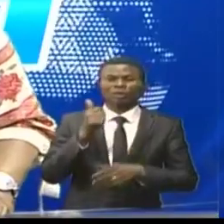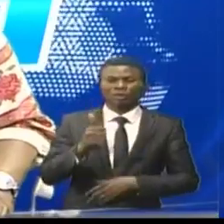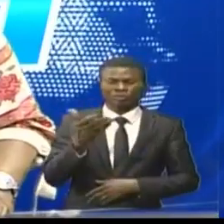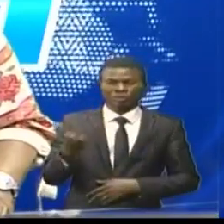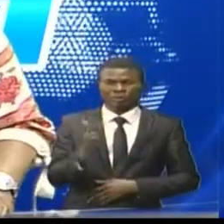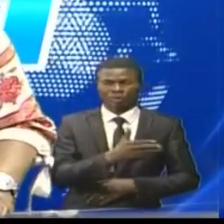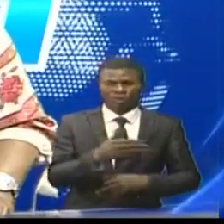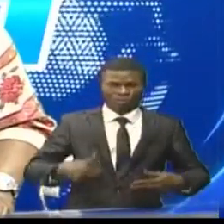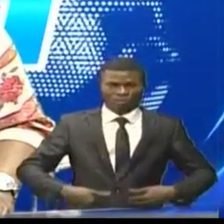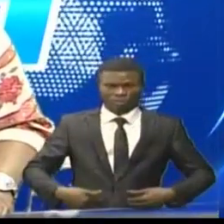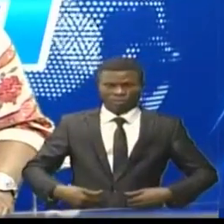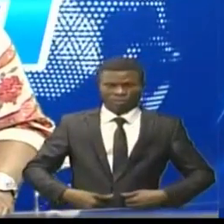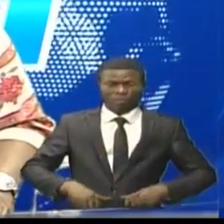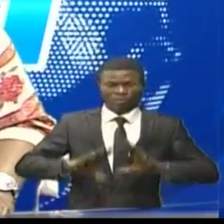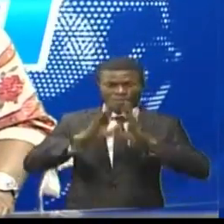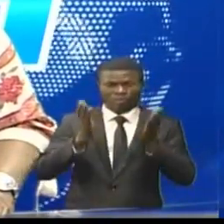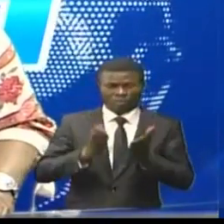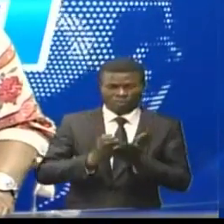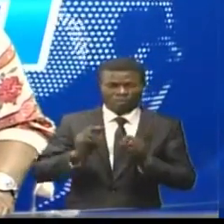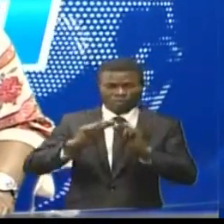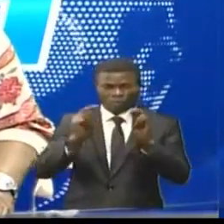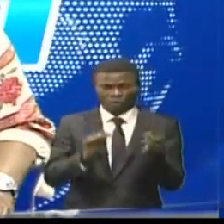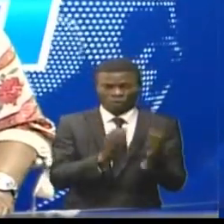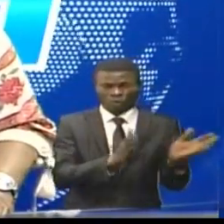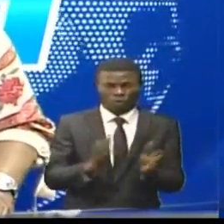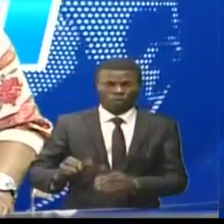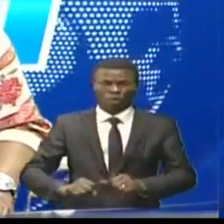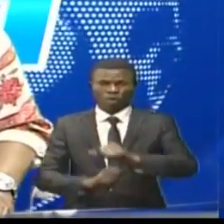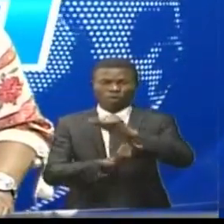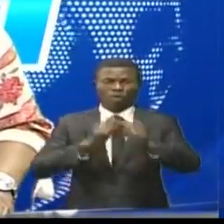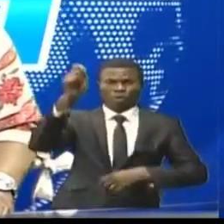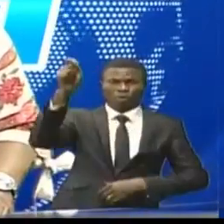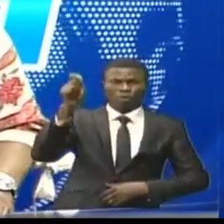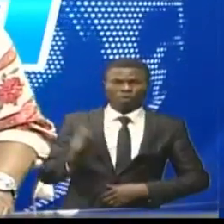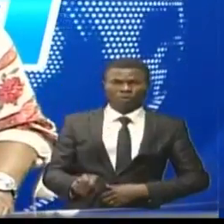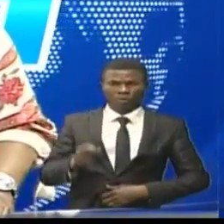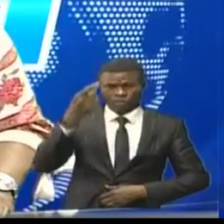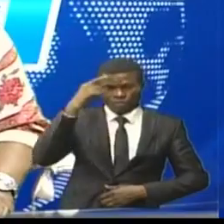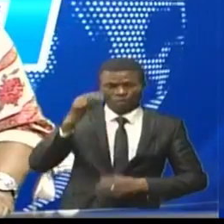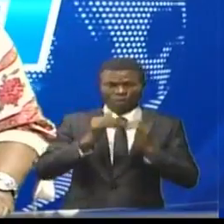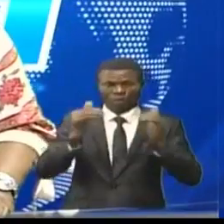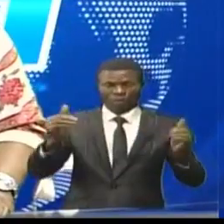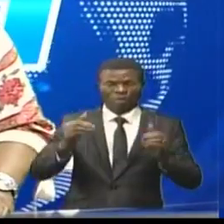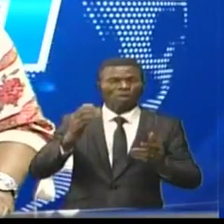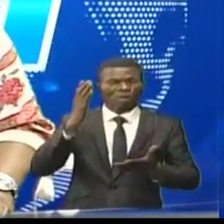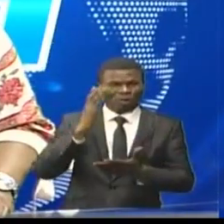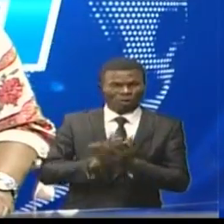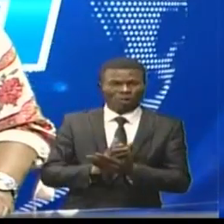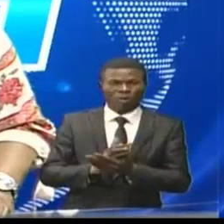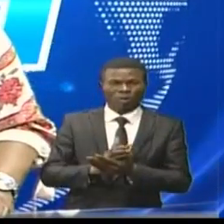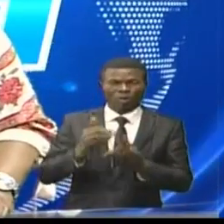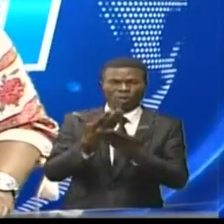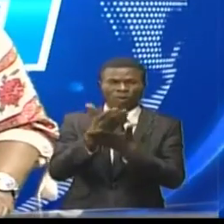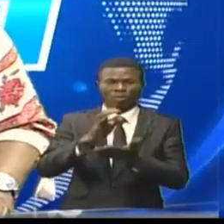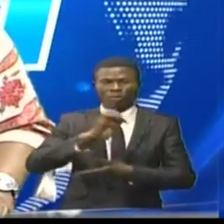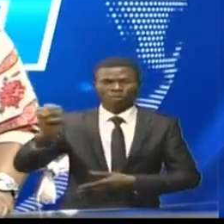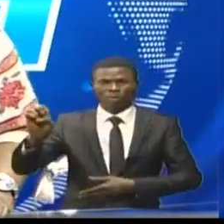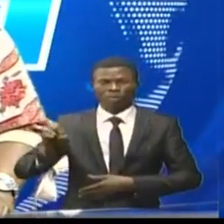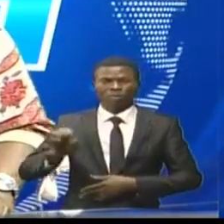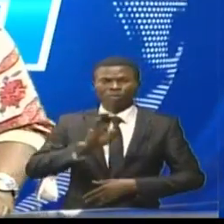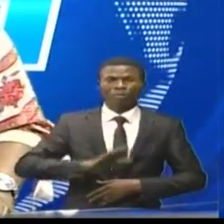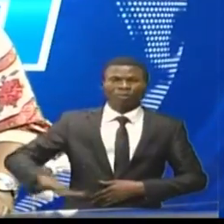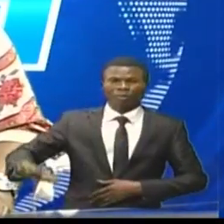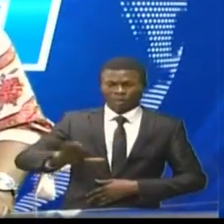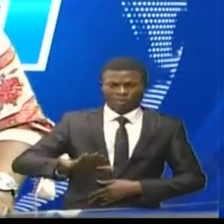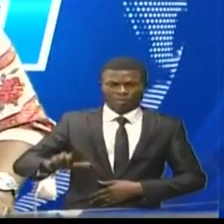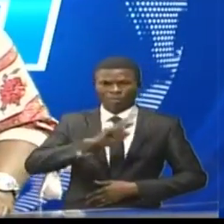La jeunesse de toute tendance, appelée à se ranger derrière les FARDC pour une paix définitive dans la partie est de la République démocratique du